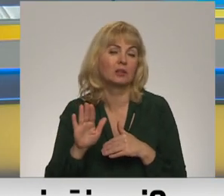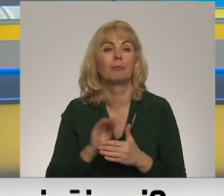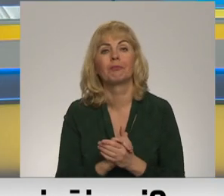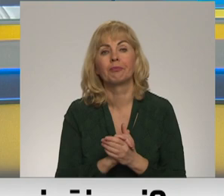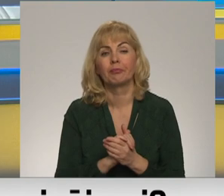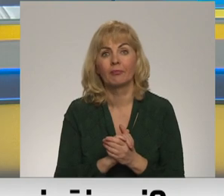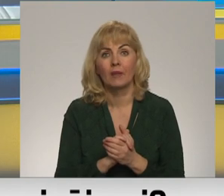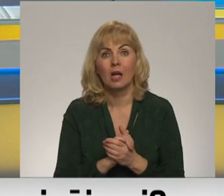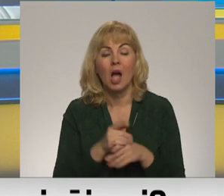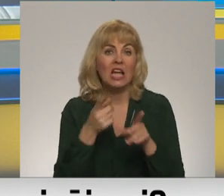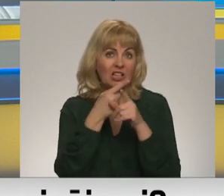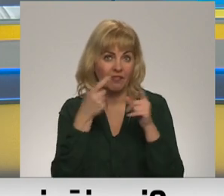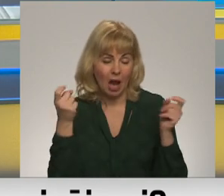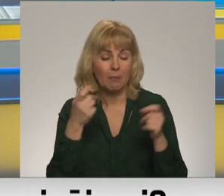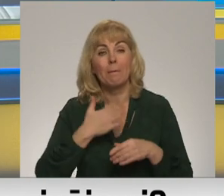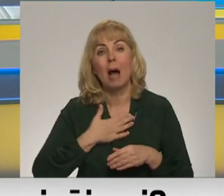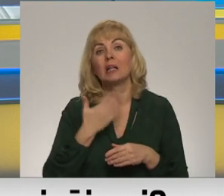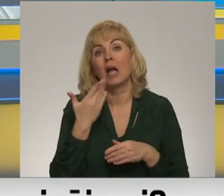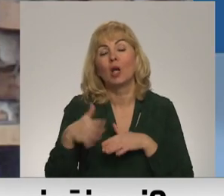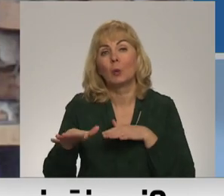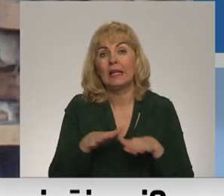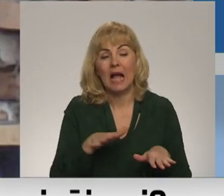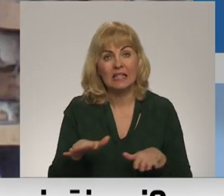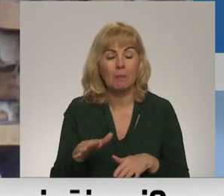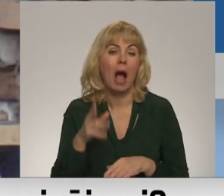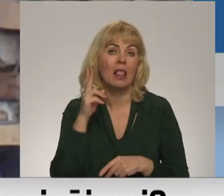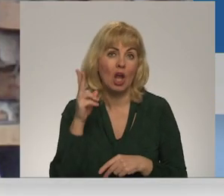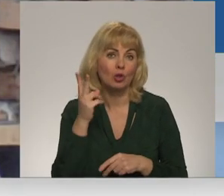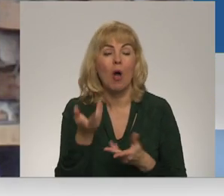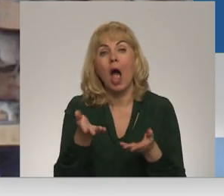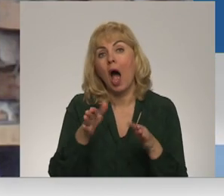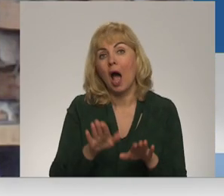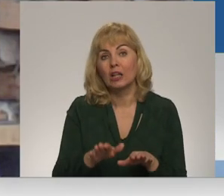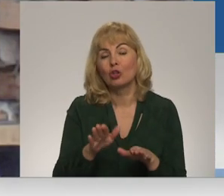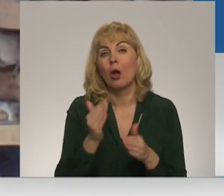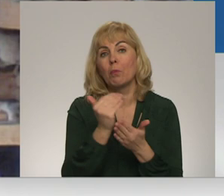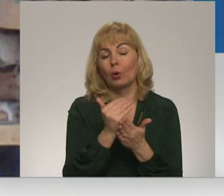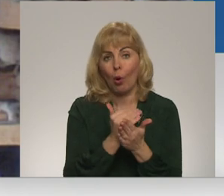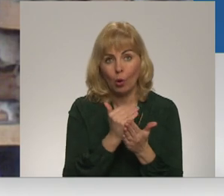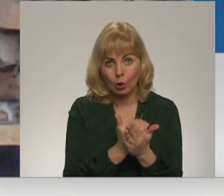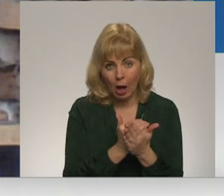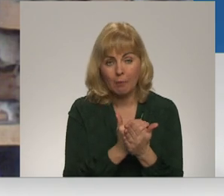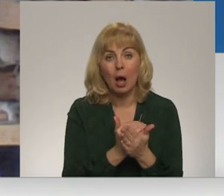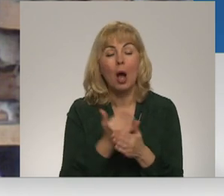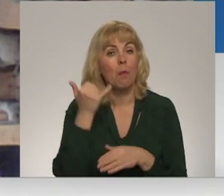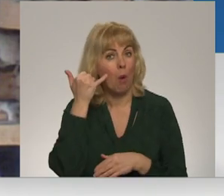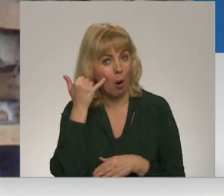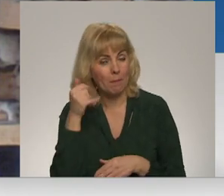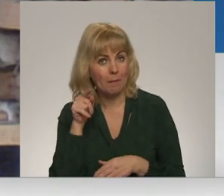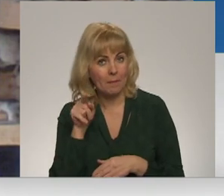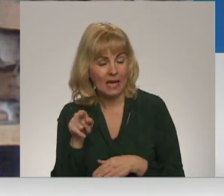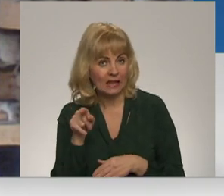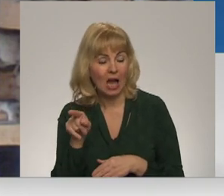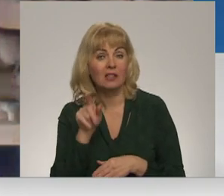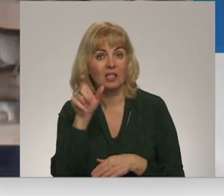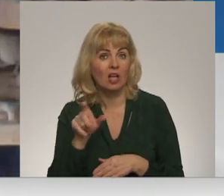Teiksim tā, informācija, kas ir manā rīcībā, liecina, ka atlikušie kanāli ir mobilie tālruņi. Tātad cilvēki,